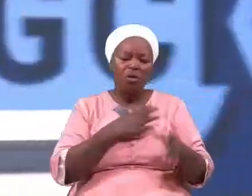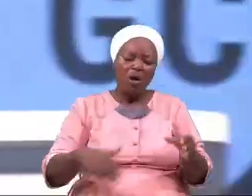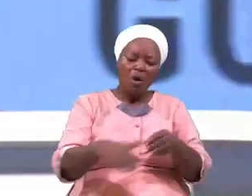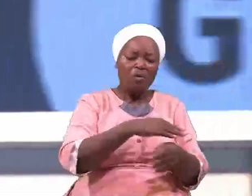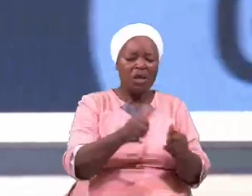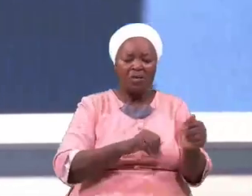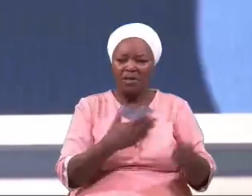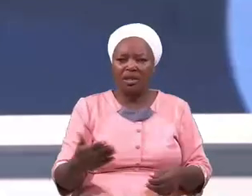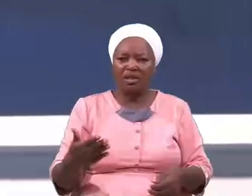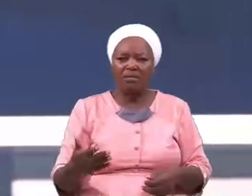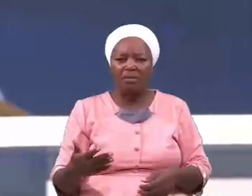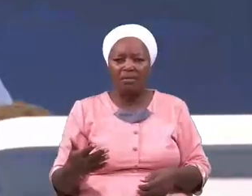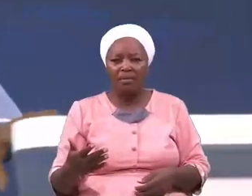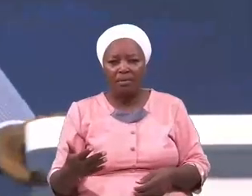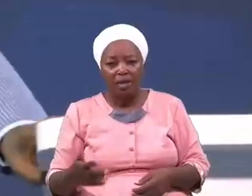Et son sang va tout couvrir.